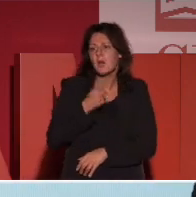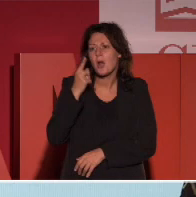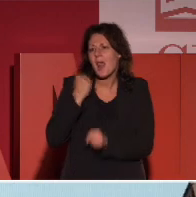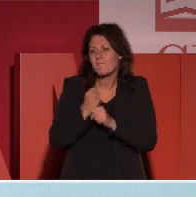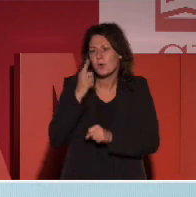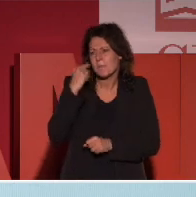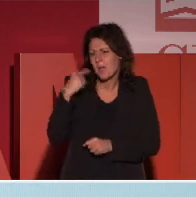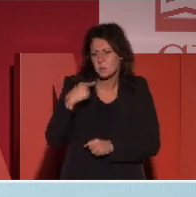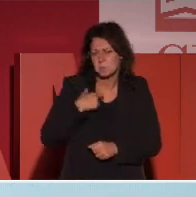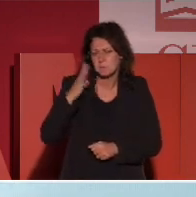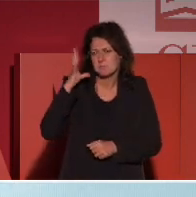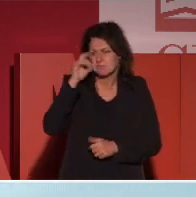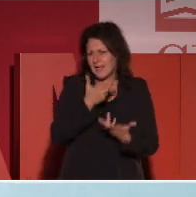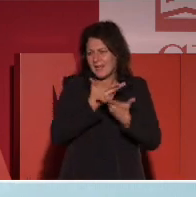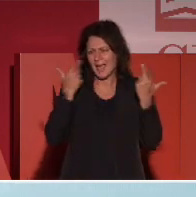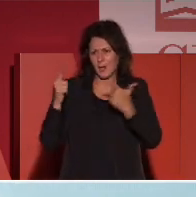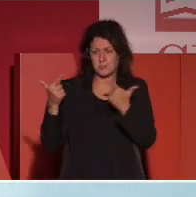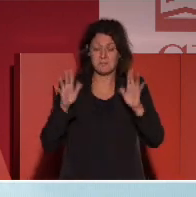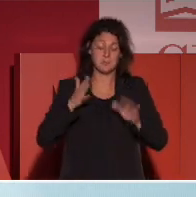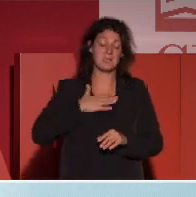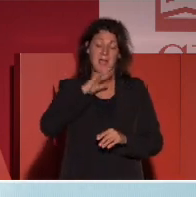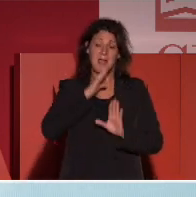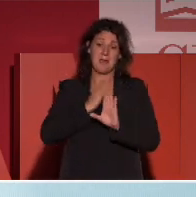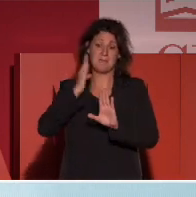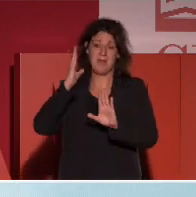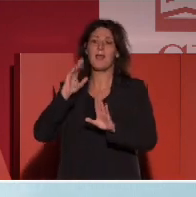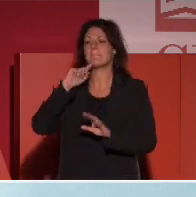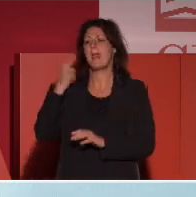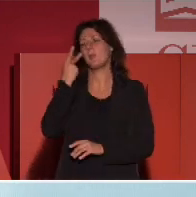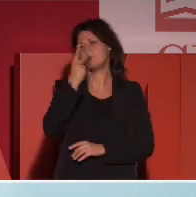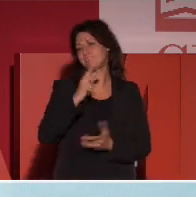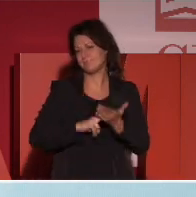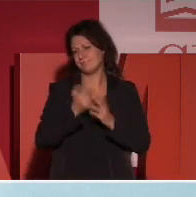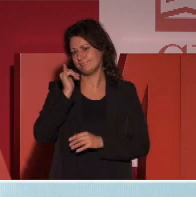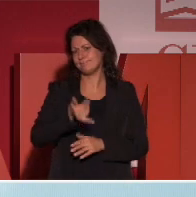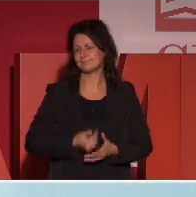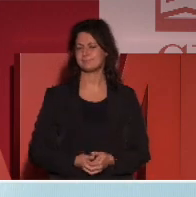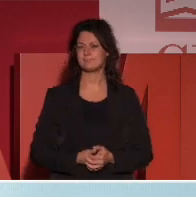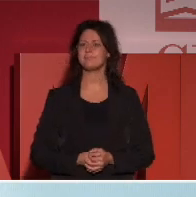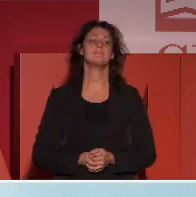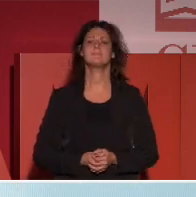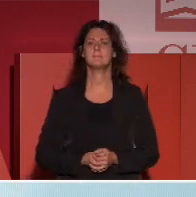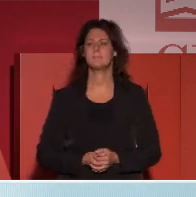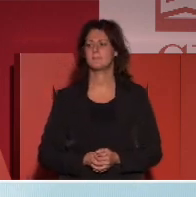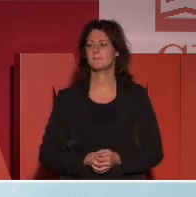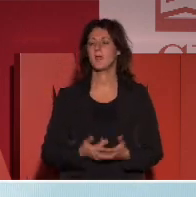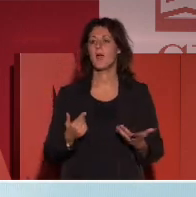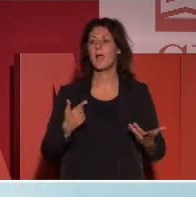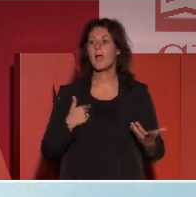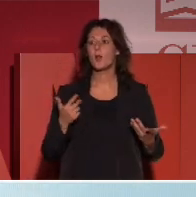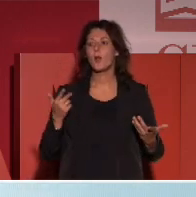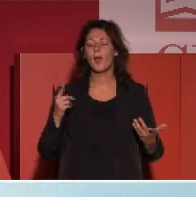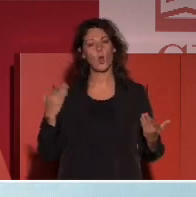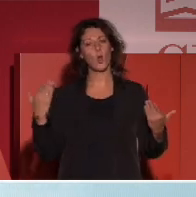un'altra generazione sembri baby boomer anziani ma mi colpisce che a volte l'uso di un all in